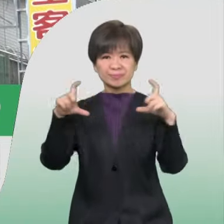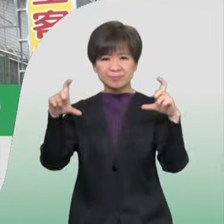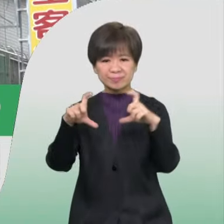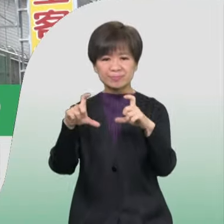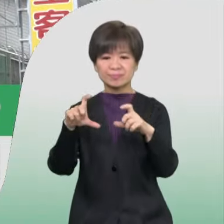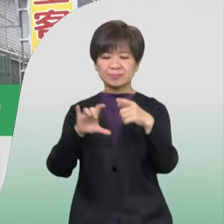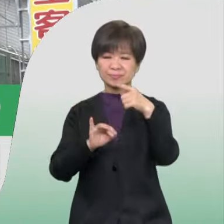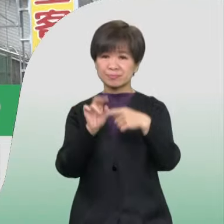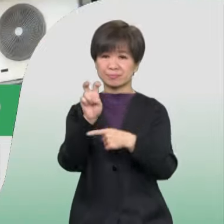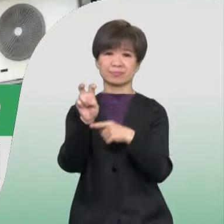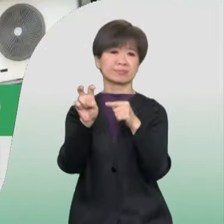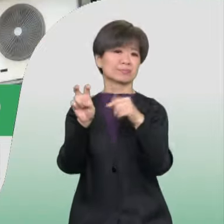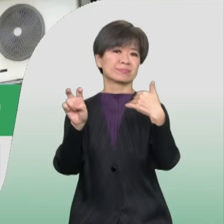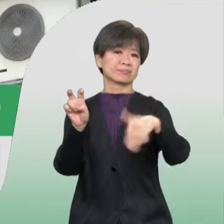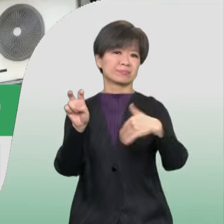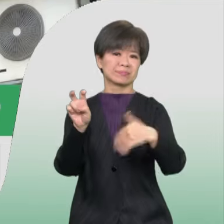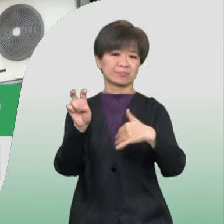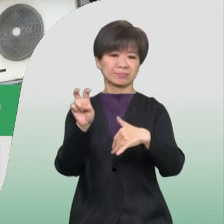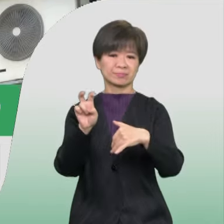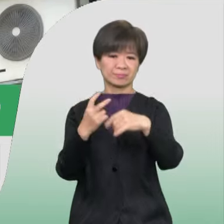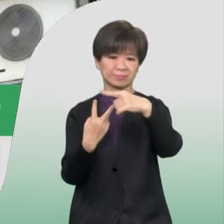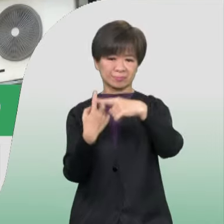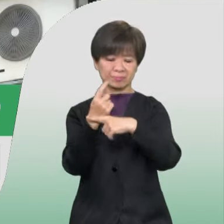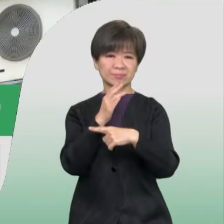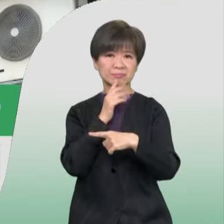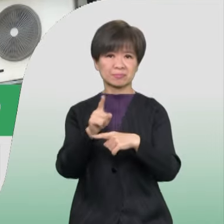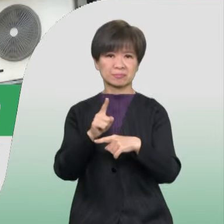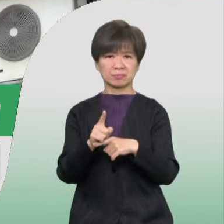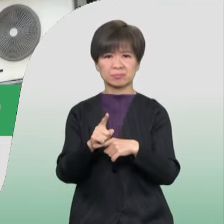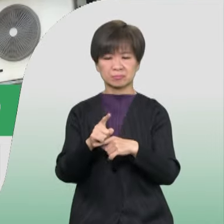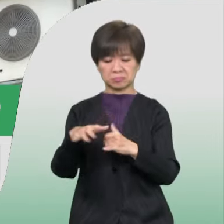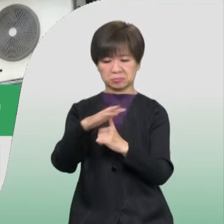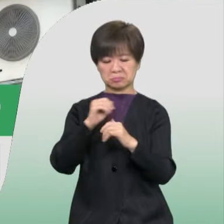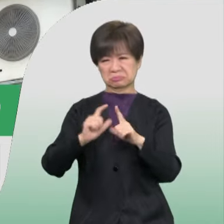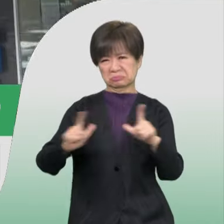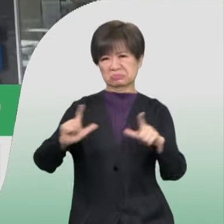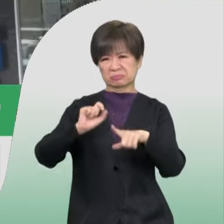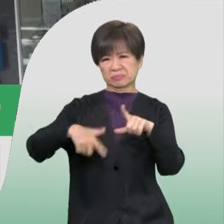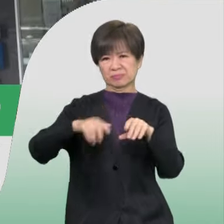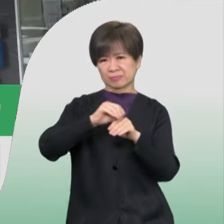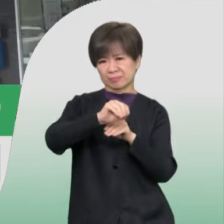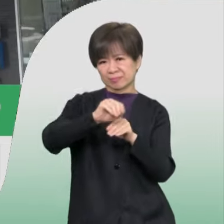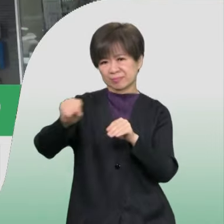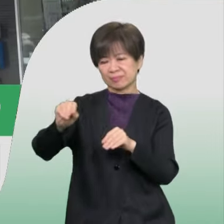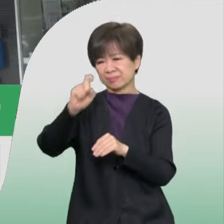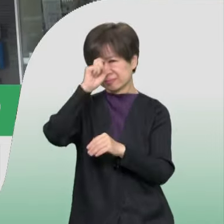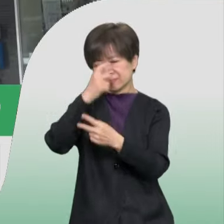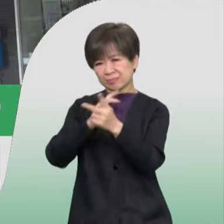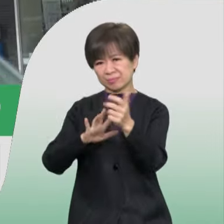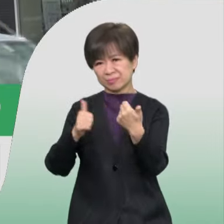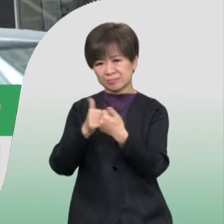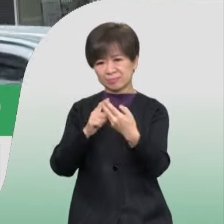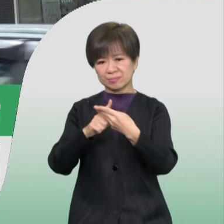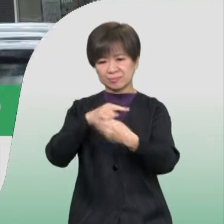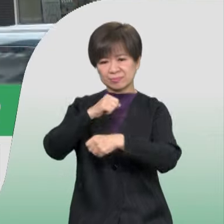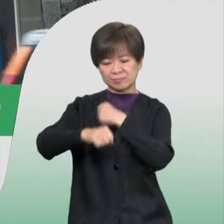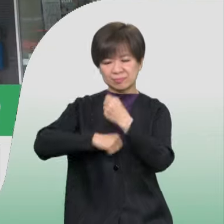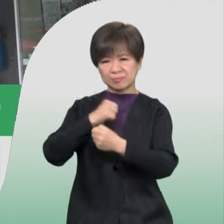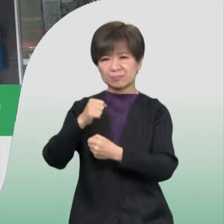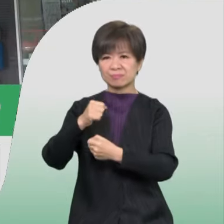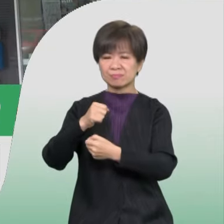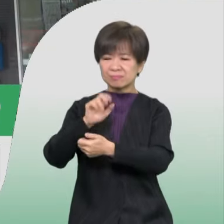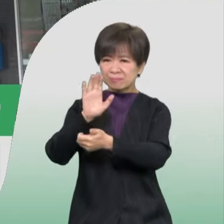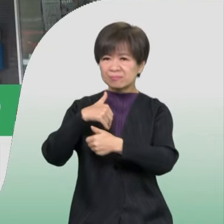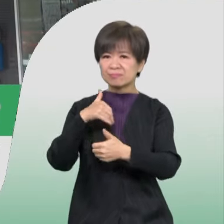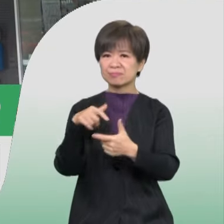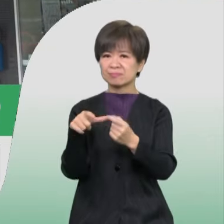三个店家无参与，其中一半是青关县连锁企业，希望下委会主动找强基调，成为关系客家小